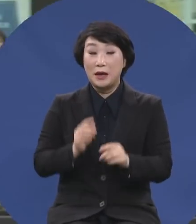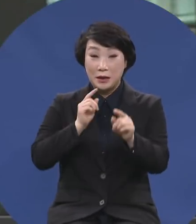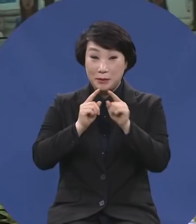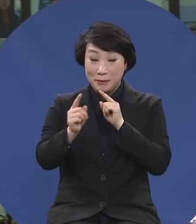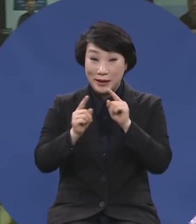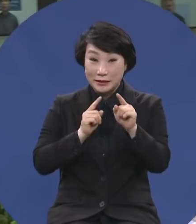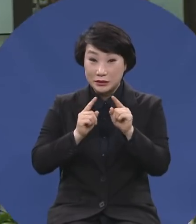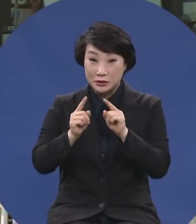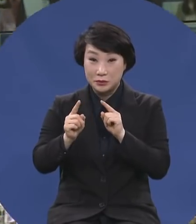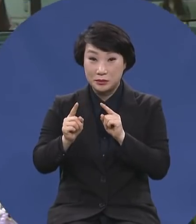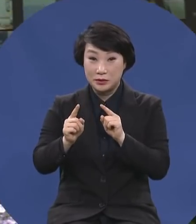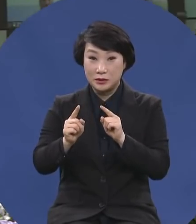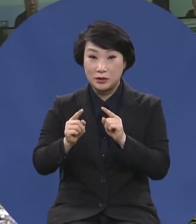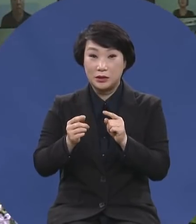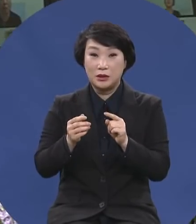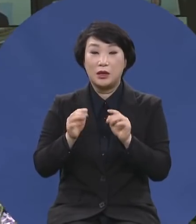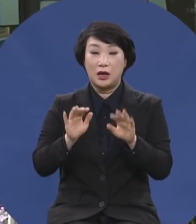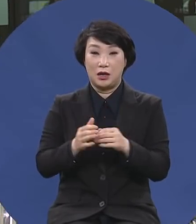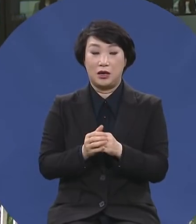말씀을